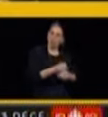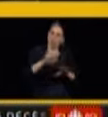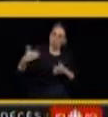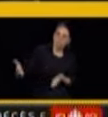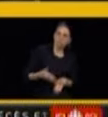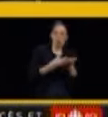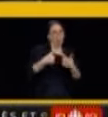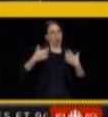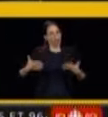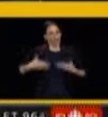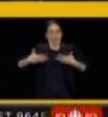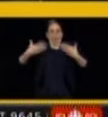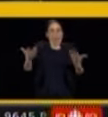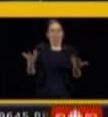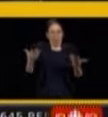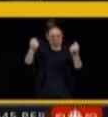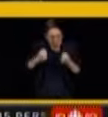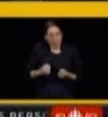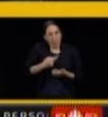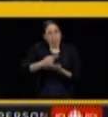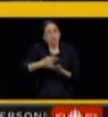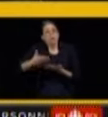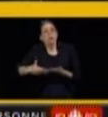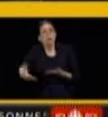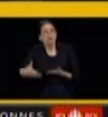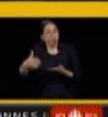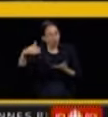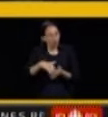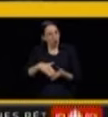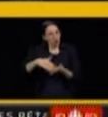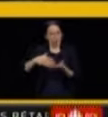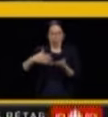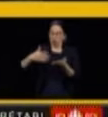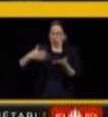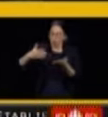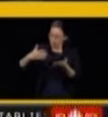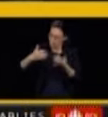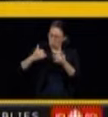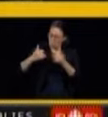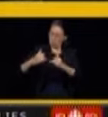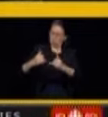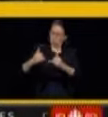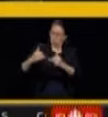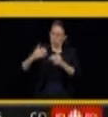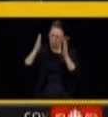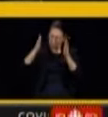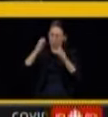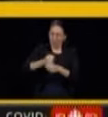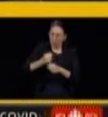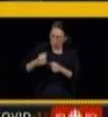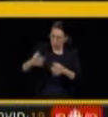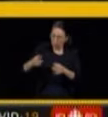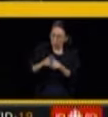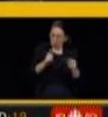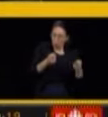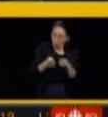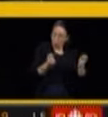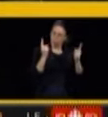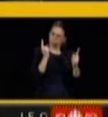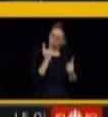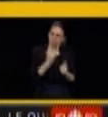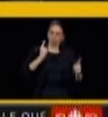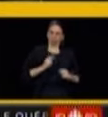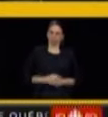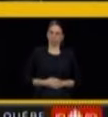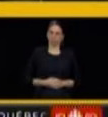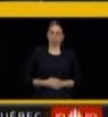être capable, dans les prochaines semaines, de reprendre le contrôle dans les CHSLD. Parce que, par exemple, si on prend l'exemple